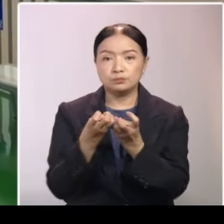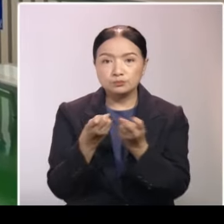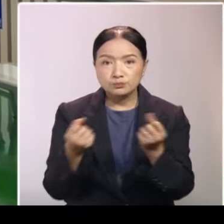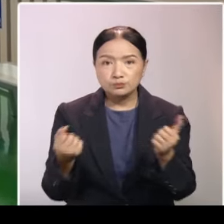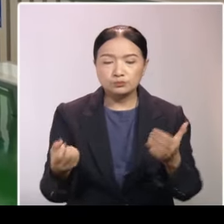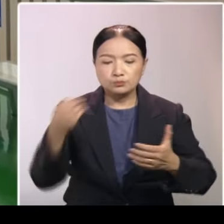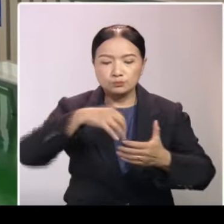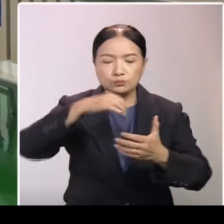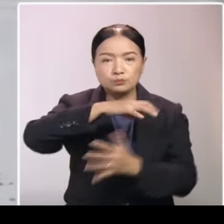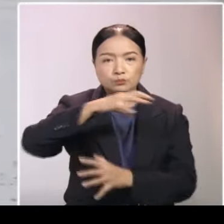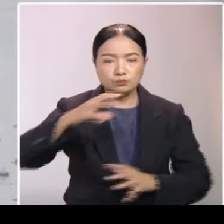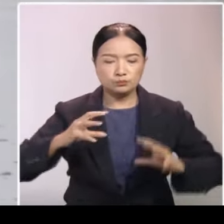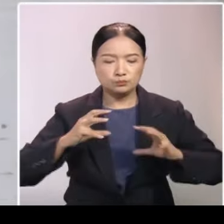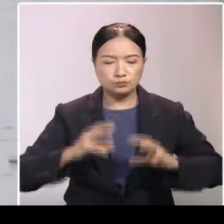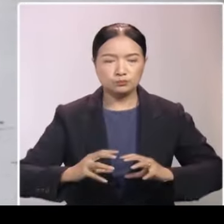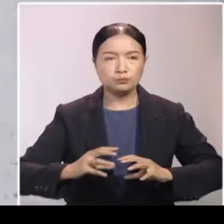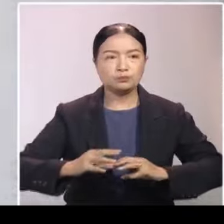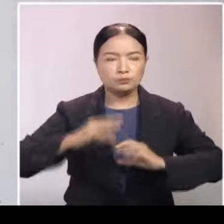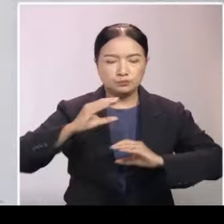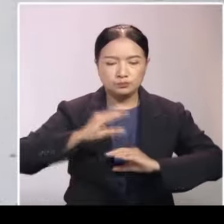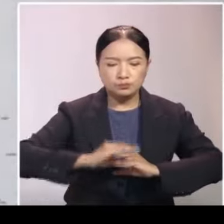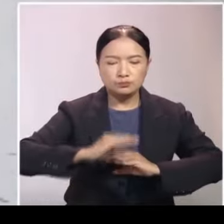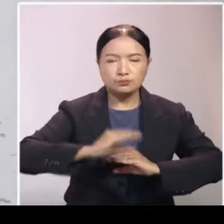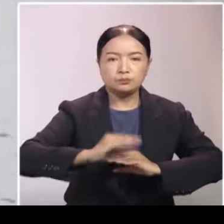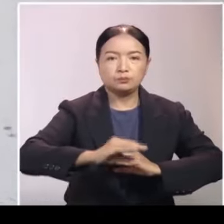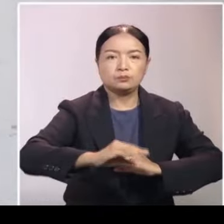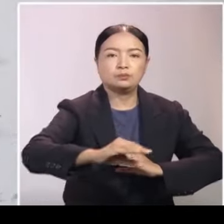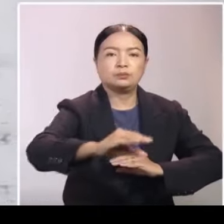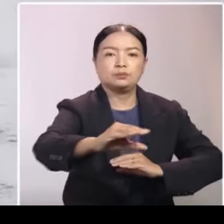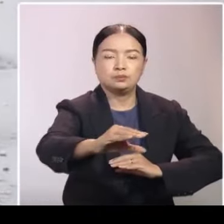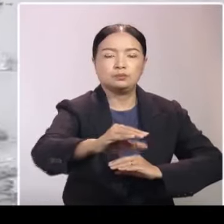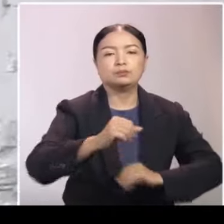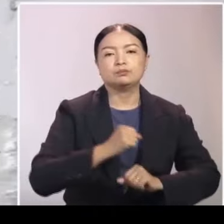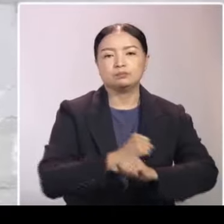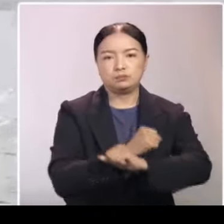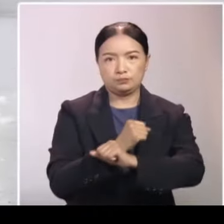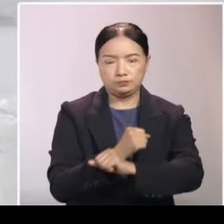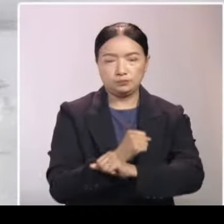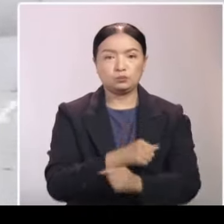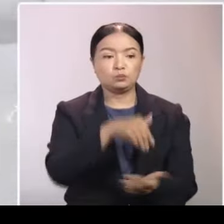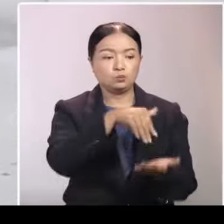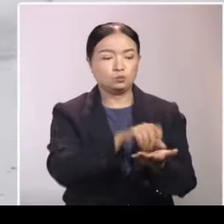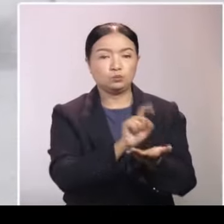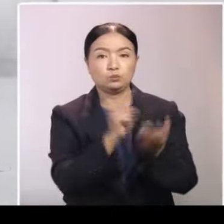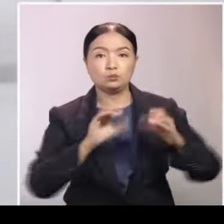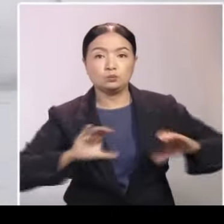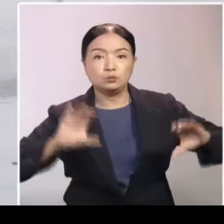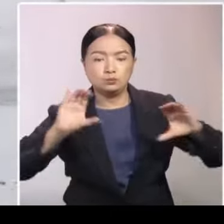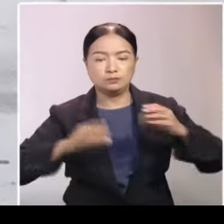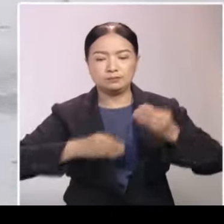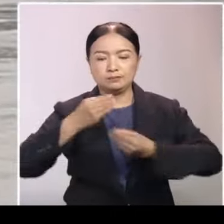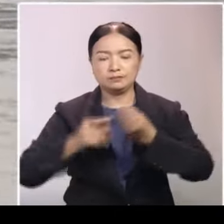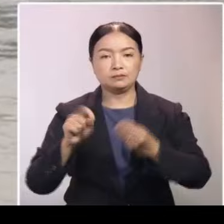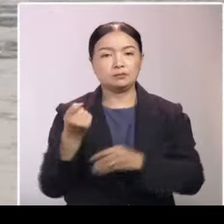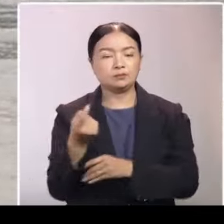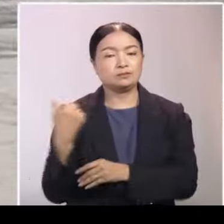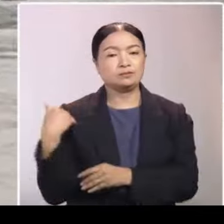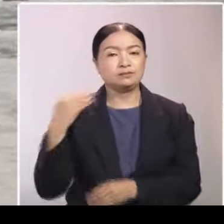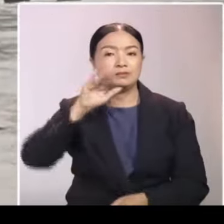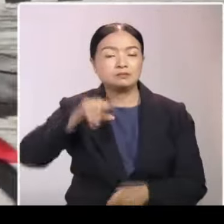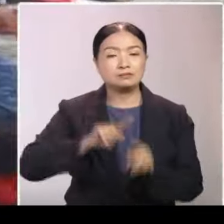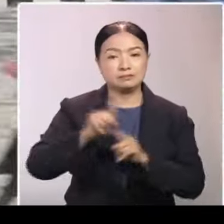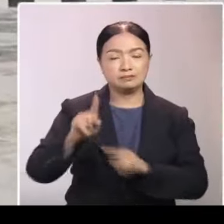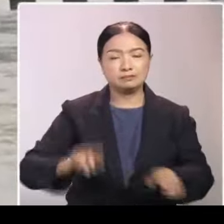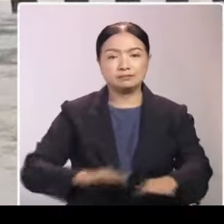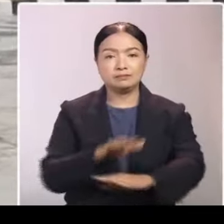เส้นทางเลยครับส่วนถนนชาภูบาลนะฮะหลังศูนย์ราชการถนนยุทธพัฒน์ตลาดสดเทศบาล 1และสี่แยกไฟ